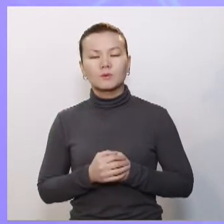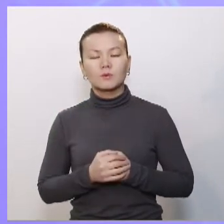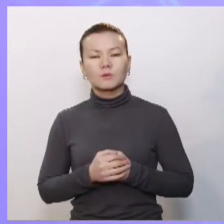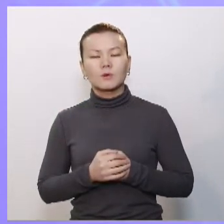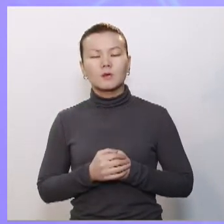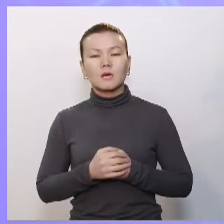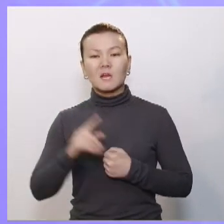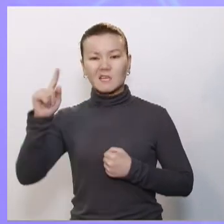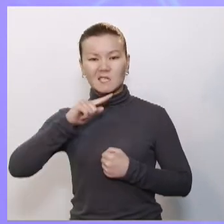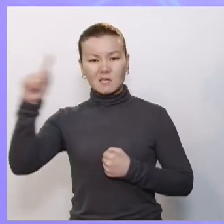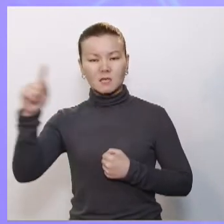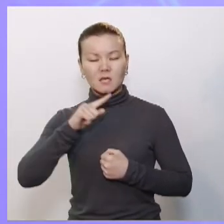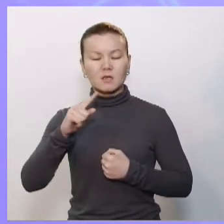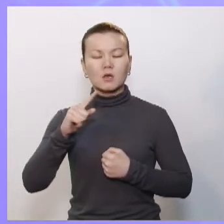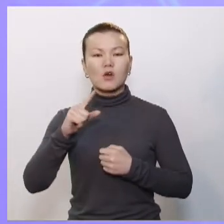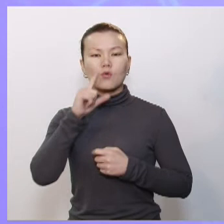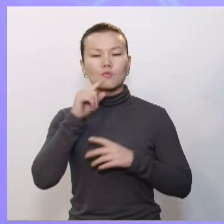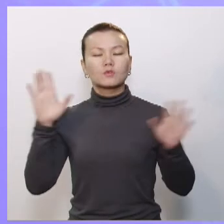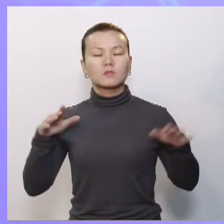Келген куштар келе башташат.